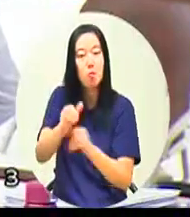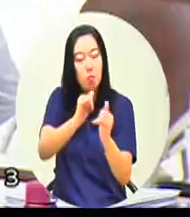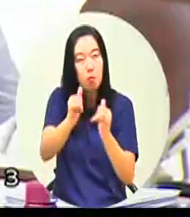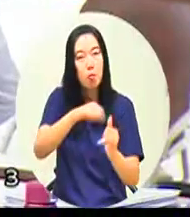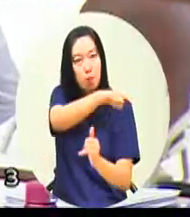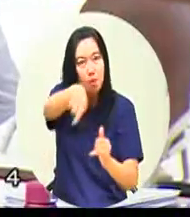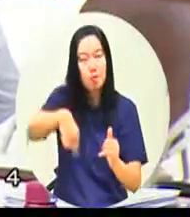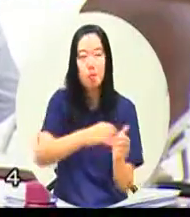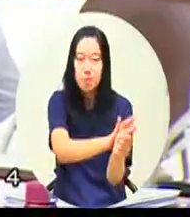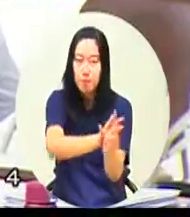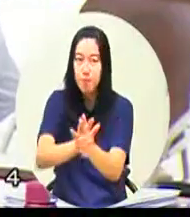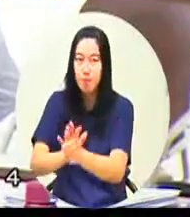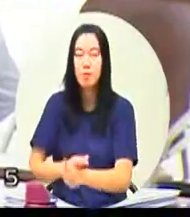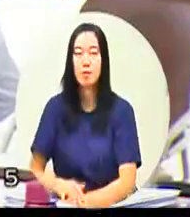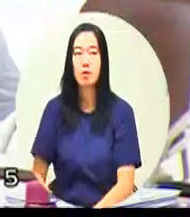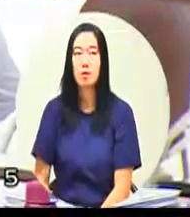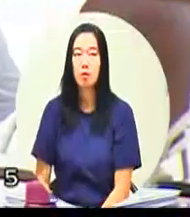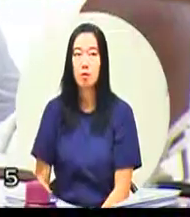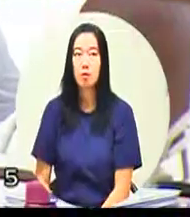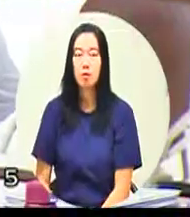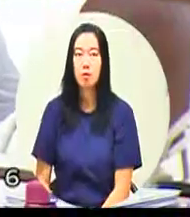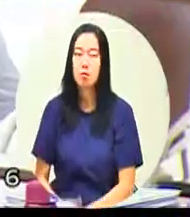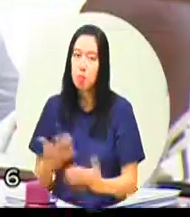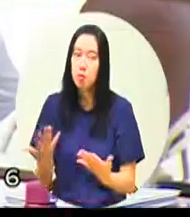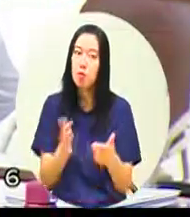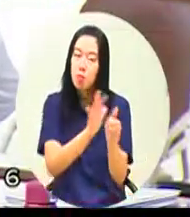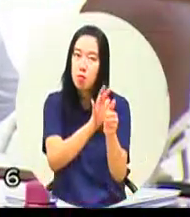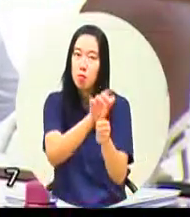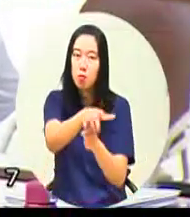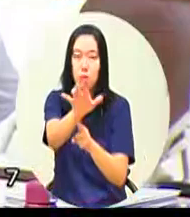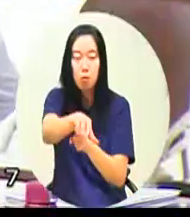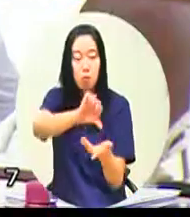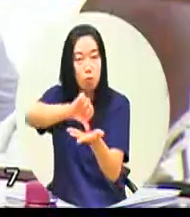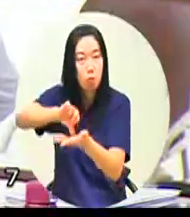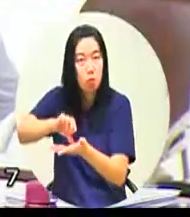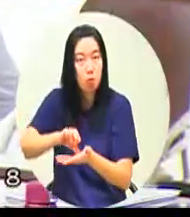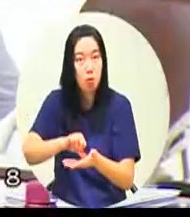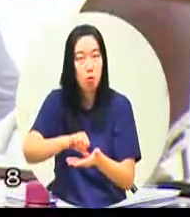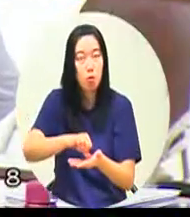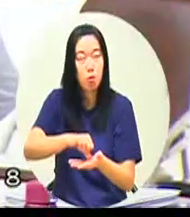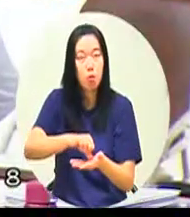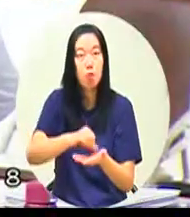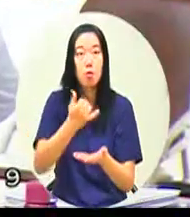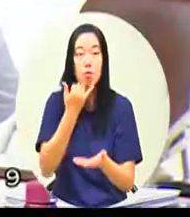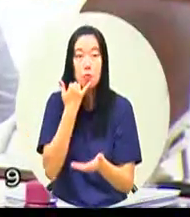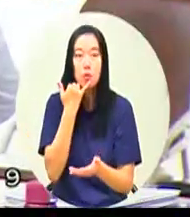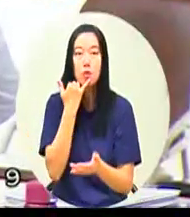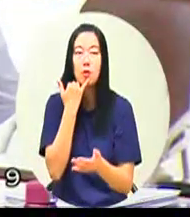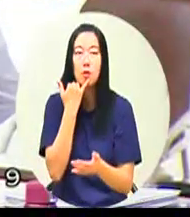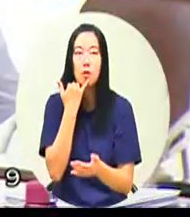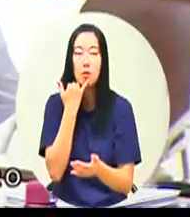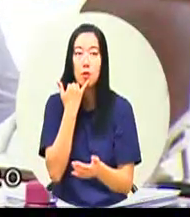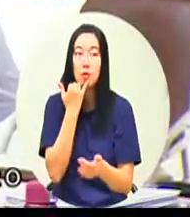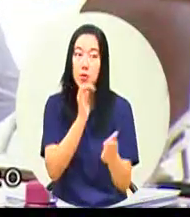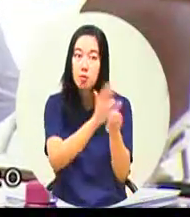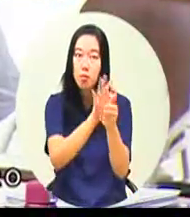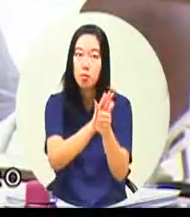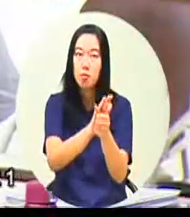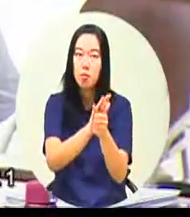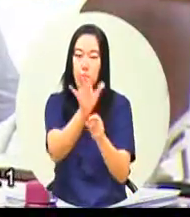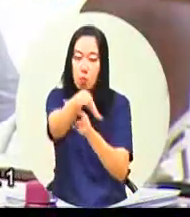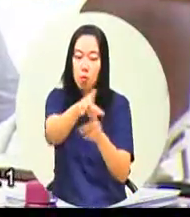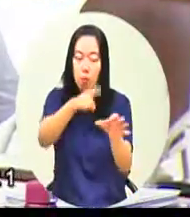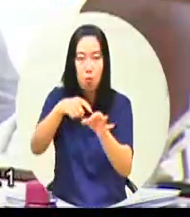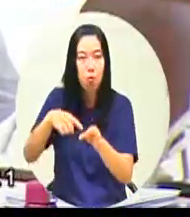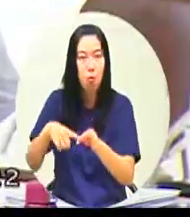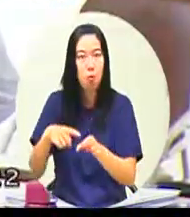的，怎么样如何让他们在农业这个区块，一旦。让他们的产值升值，